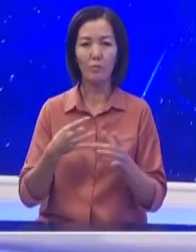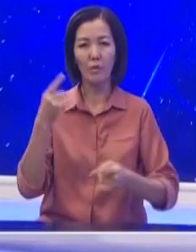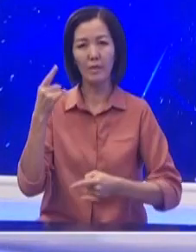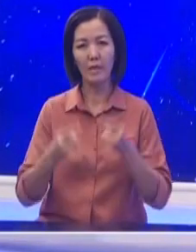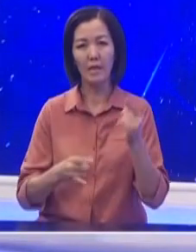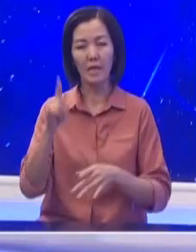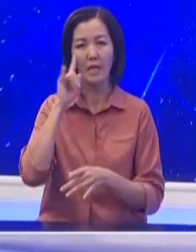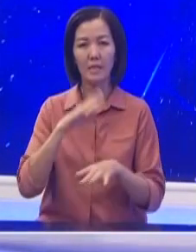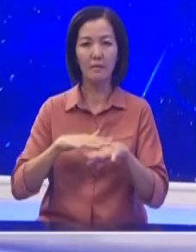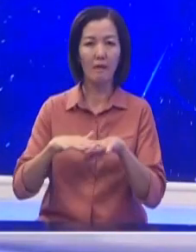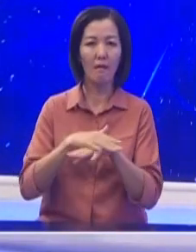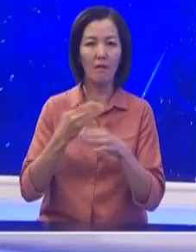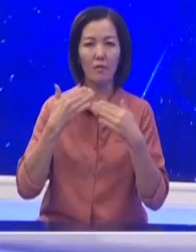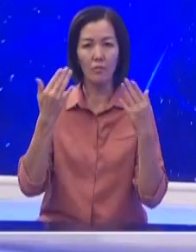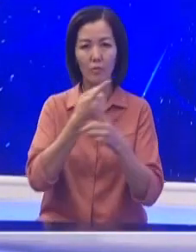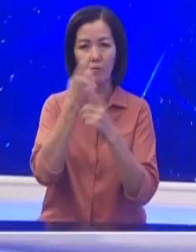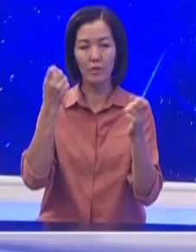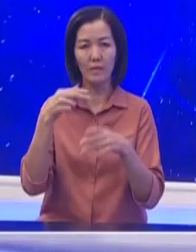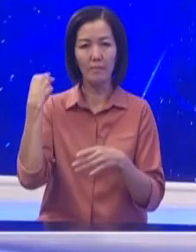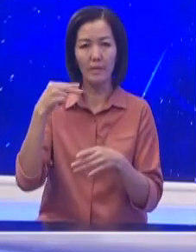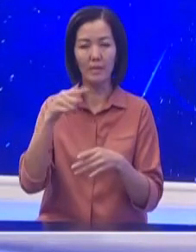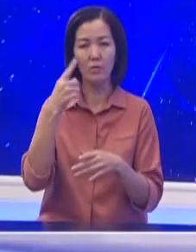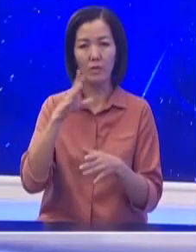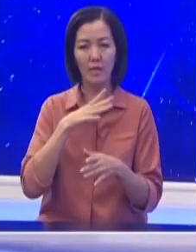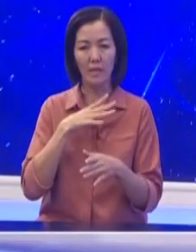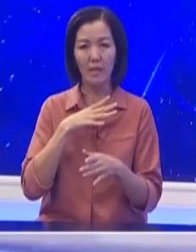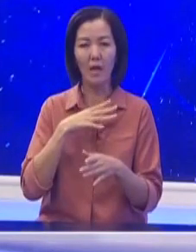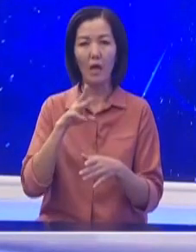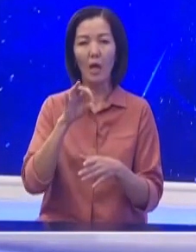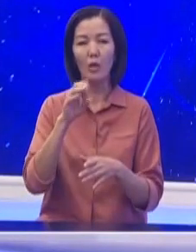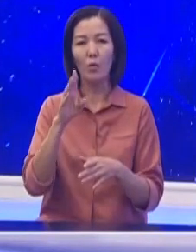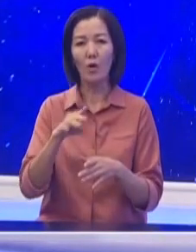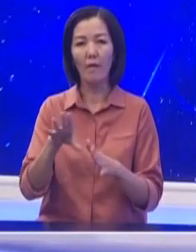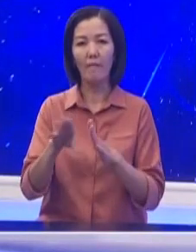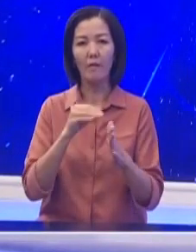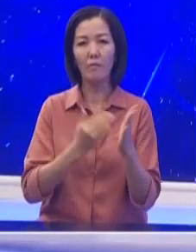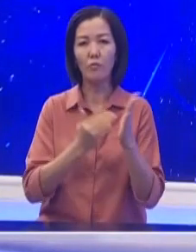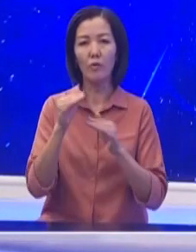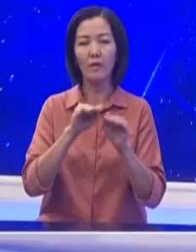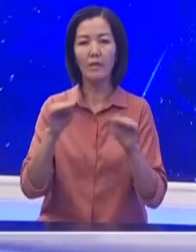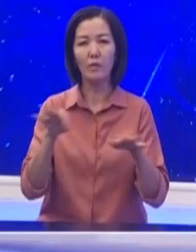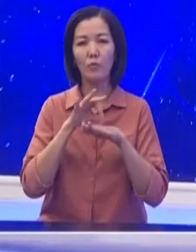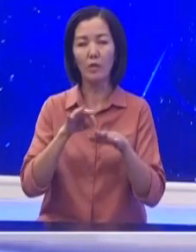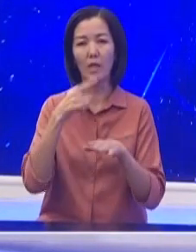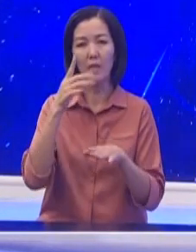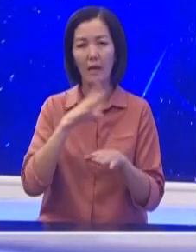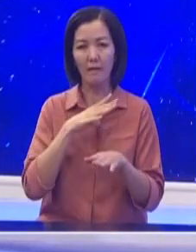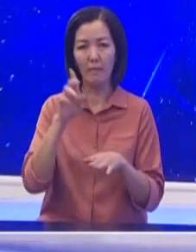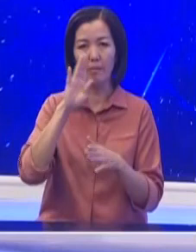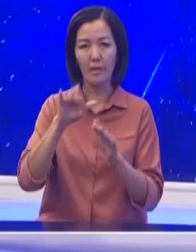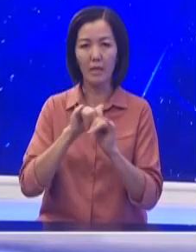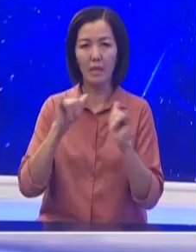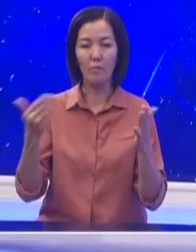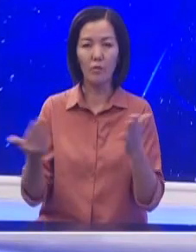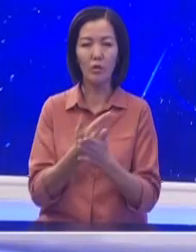арқылы Қазақстан халқына үндеу жасаған ел президенті осылай деді. Қасым Жомарт Тоқаев референдум жоғары деңгейде өткеніне тоқталды. Мемлекет дамудың